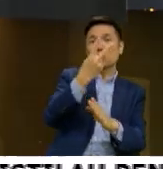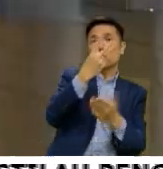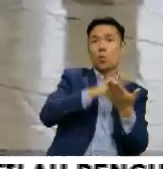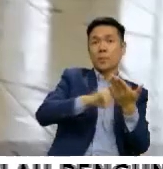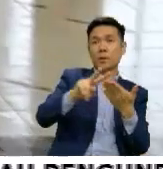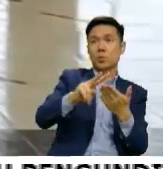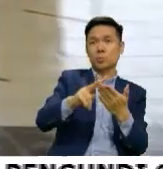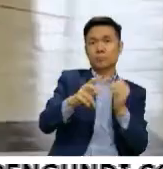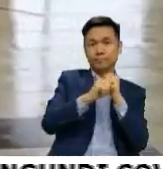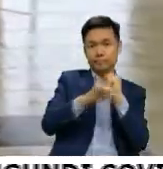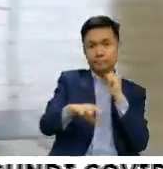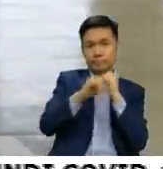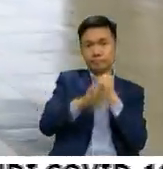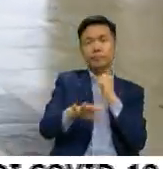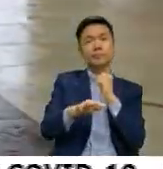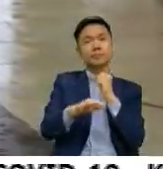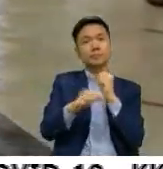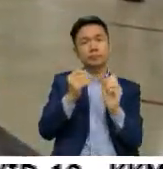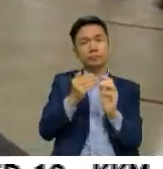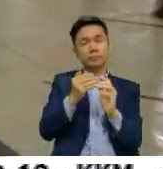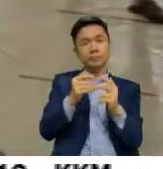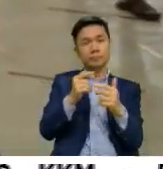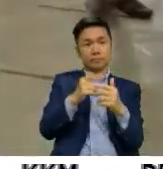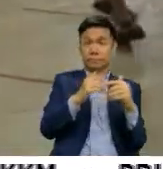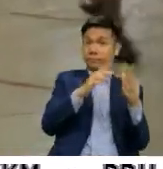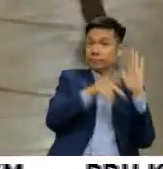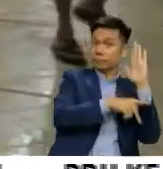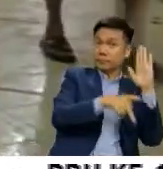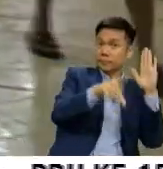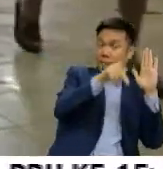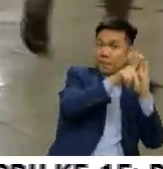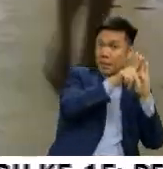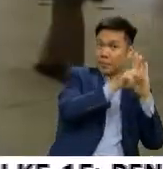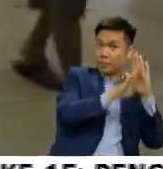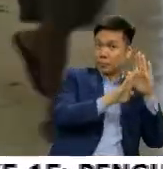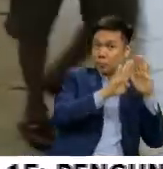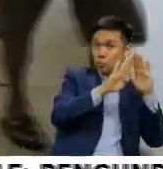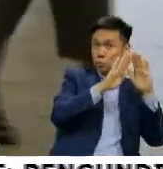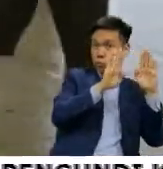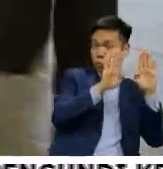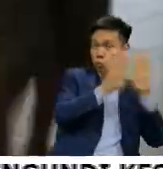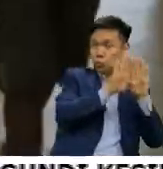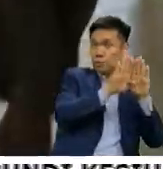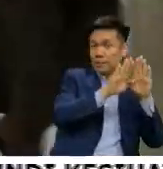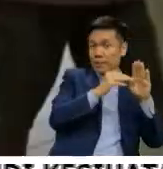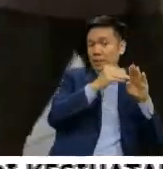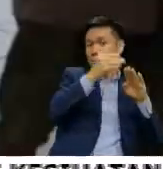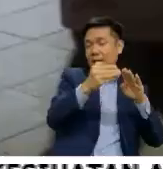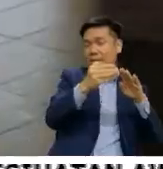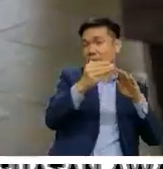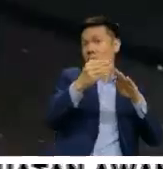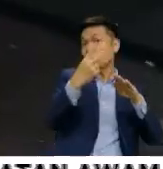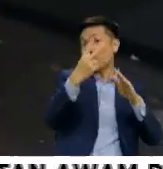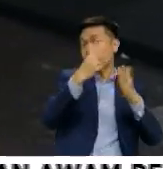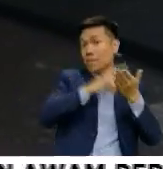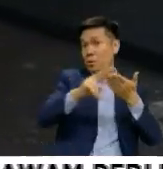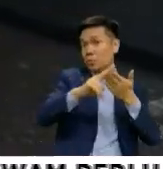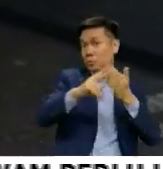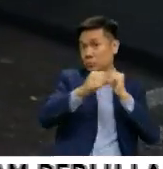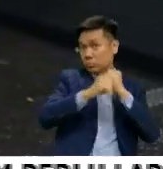atau sebelum dari barat dari pembuatan kepada Hari penanaman calon dan ini saya fokus kepada